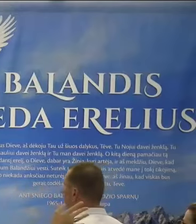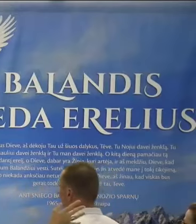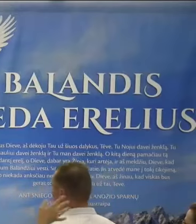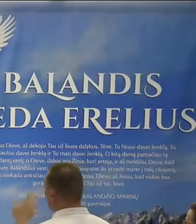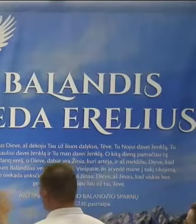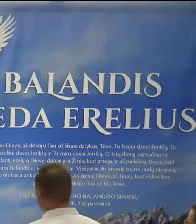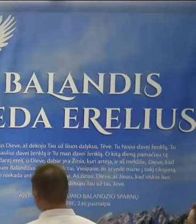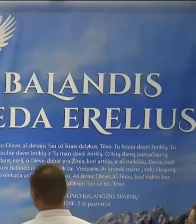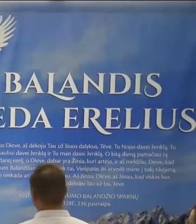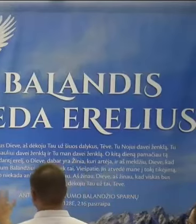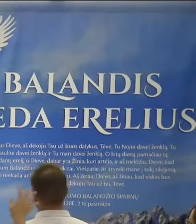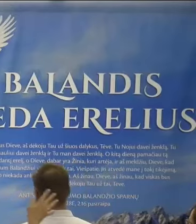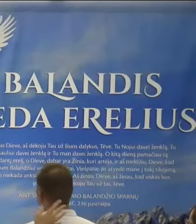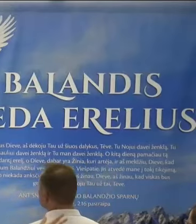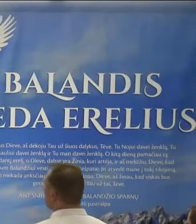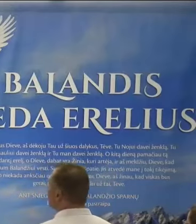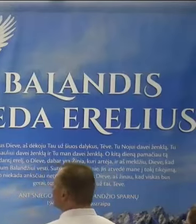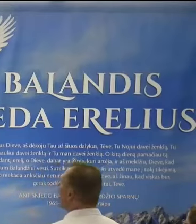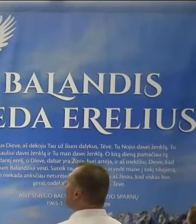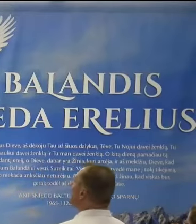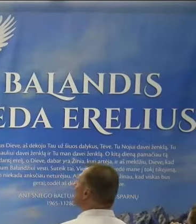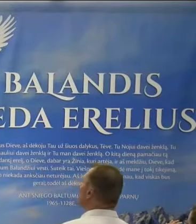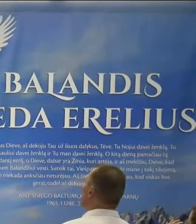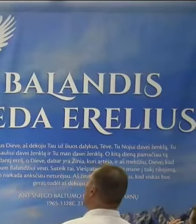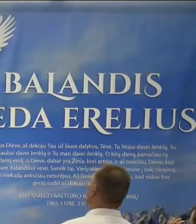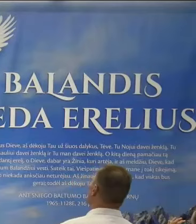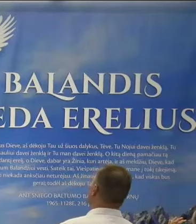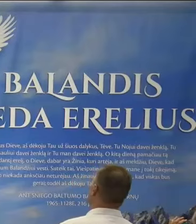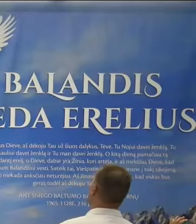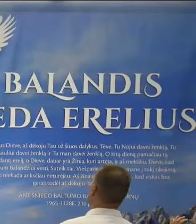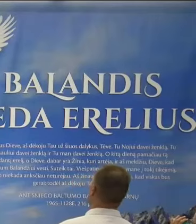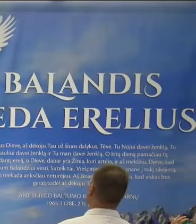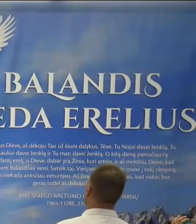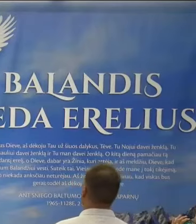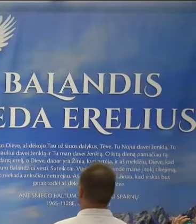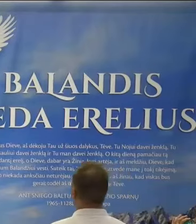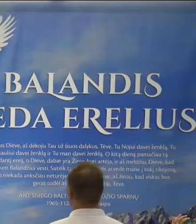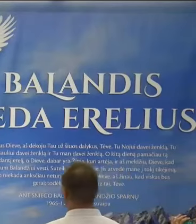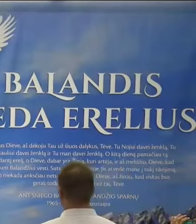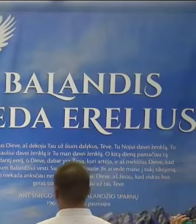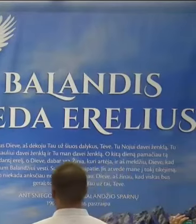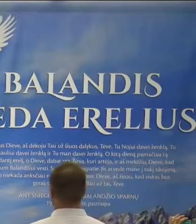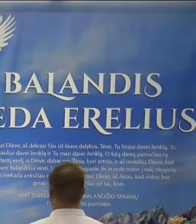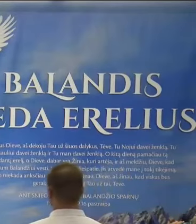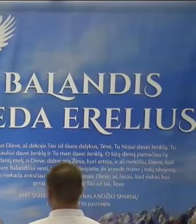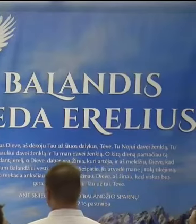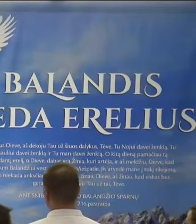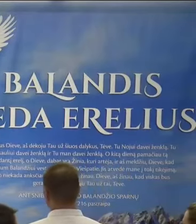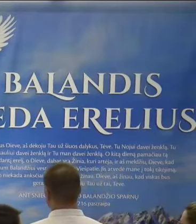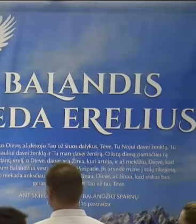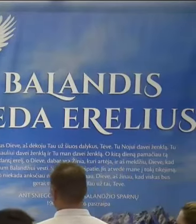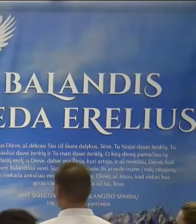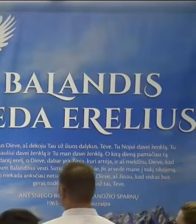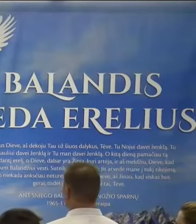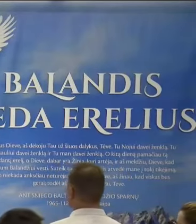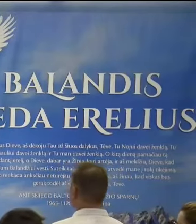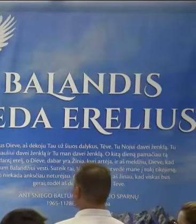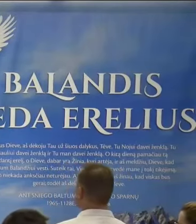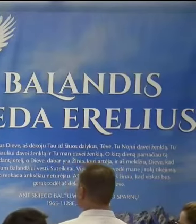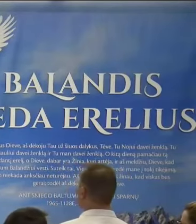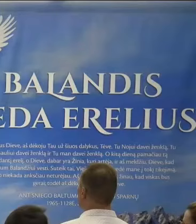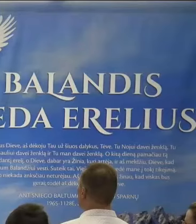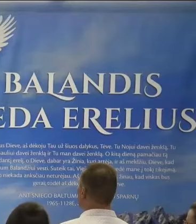jau išganytas, ten dangaus knygoje vardas